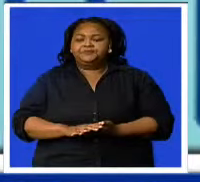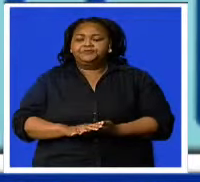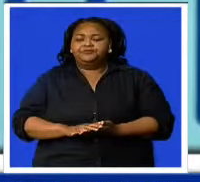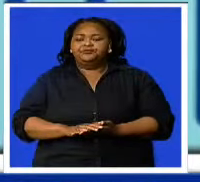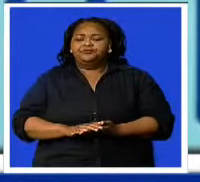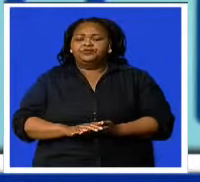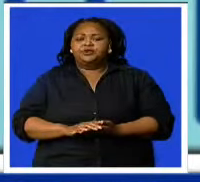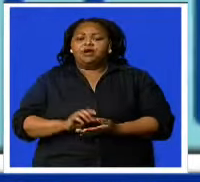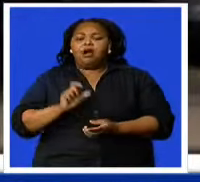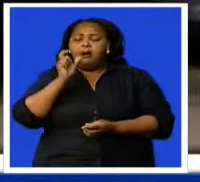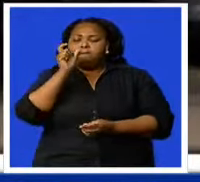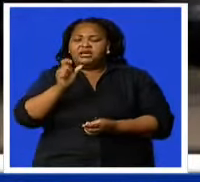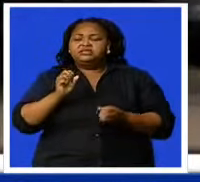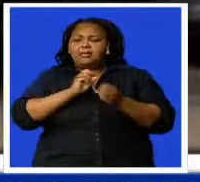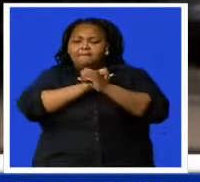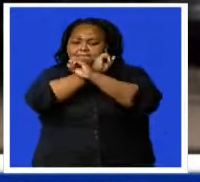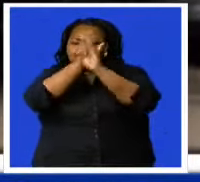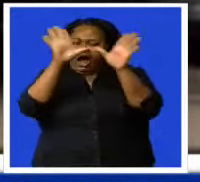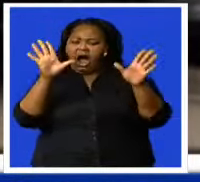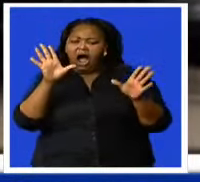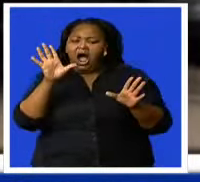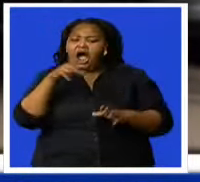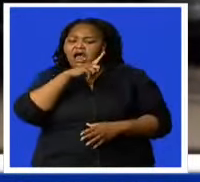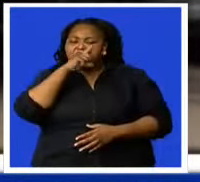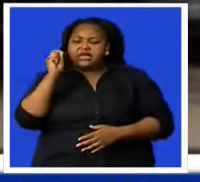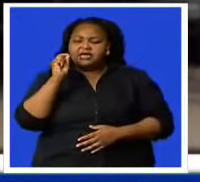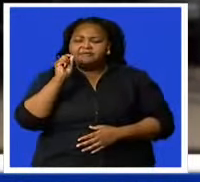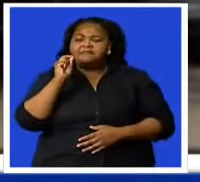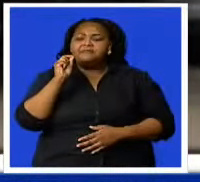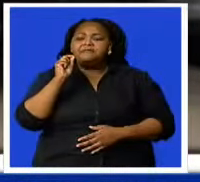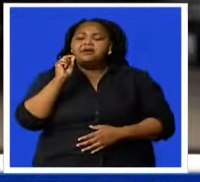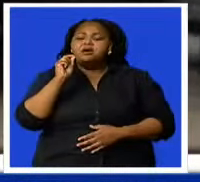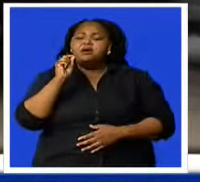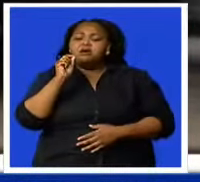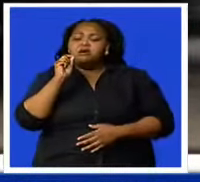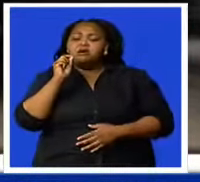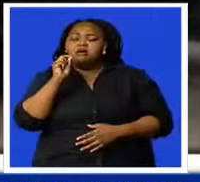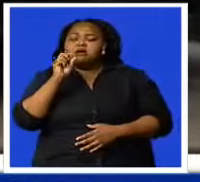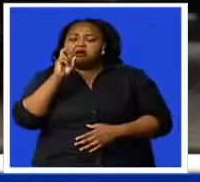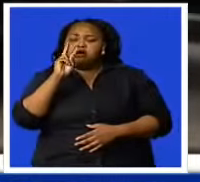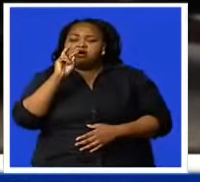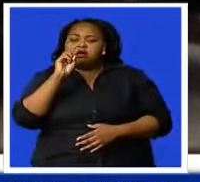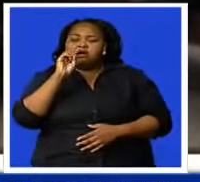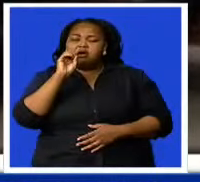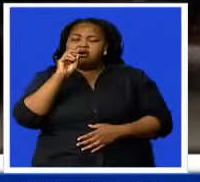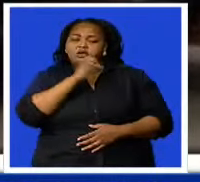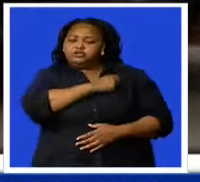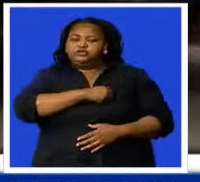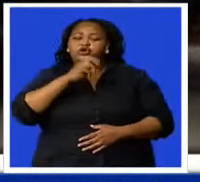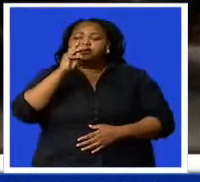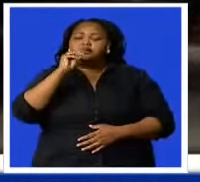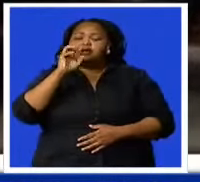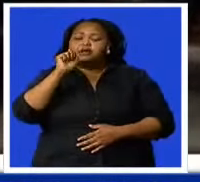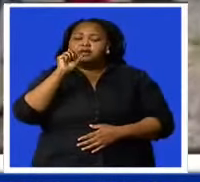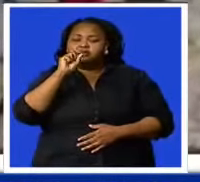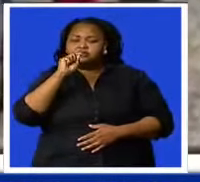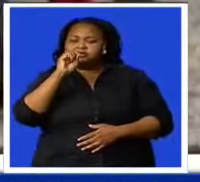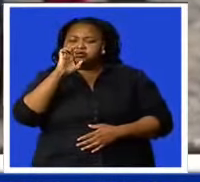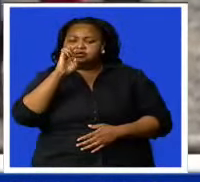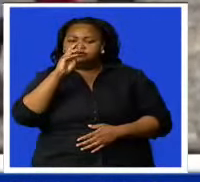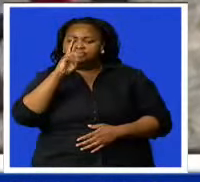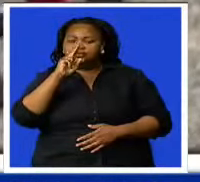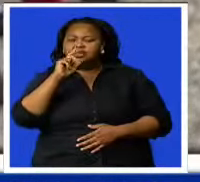temvelo belusile Mhlanga uthe maswati kumele abambisane kulweni netinkinga letikhinyabeta imvelo elive baqinisekise ukuthi